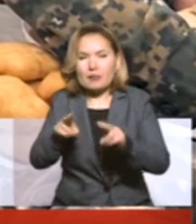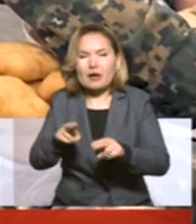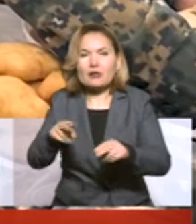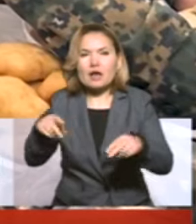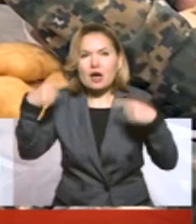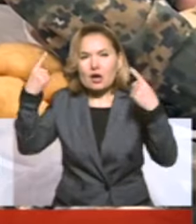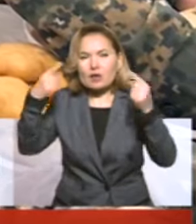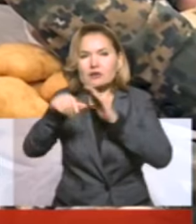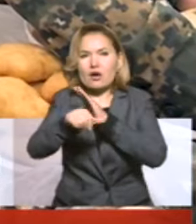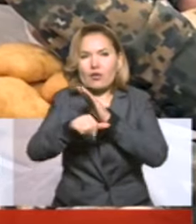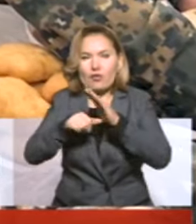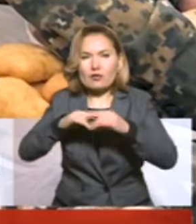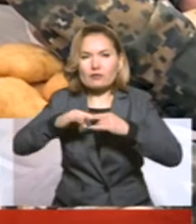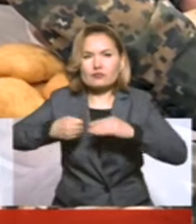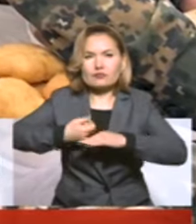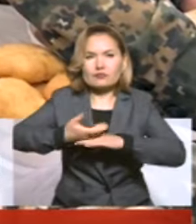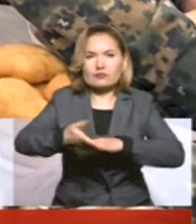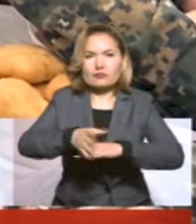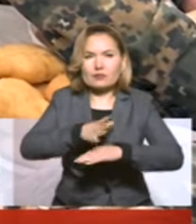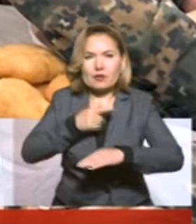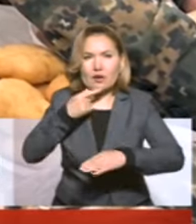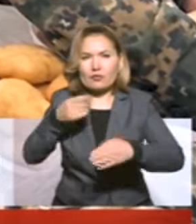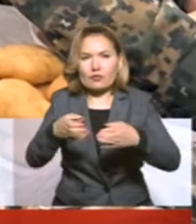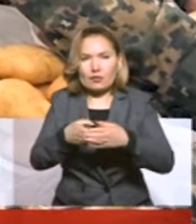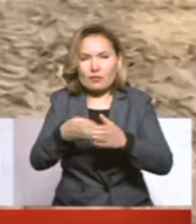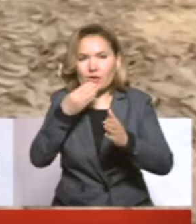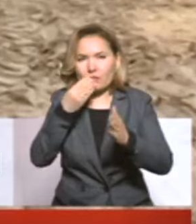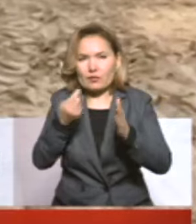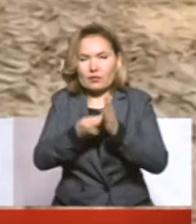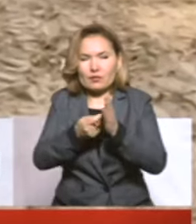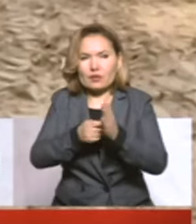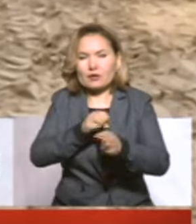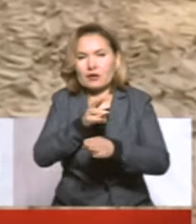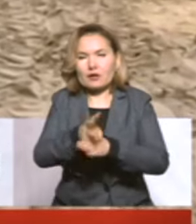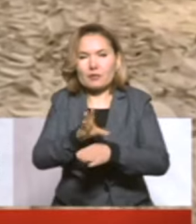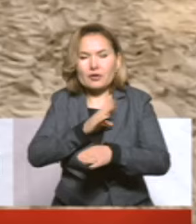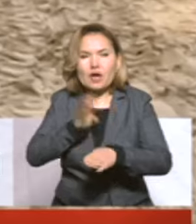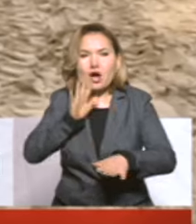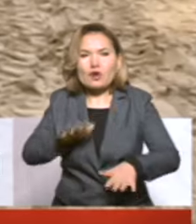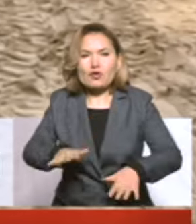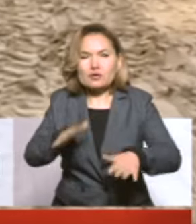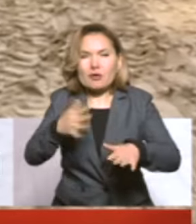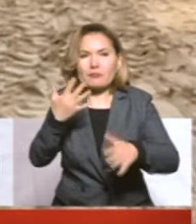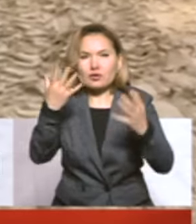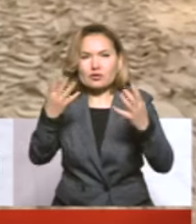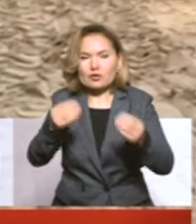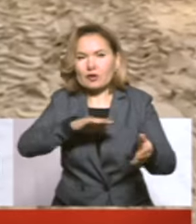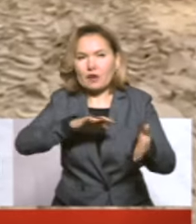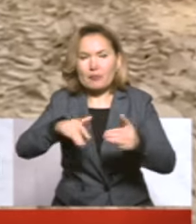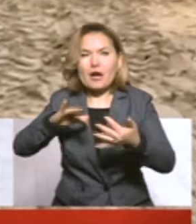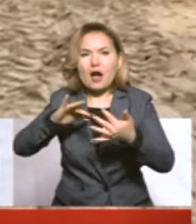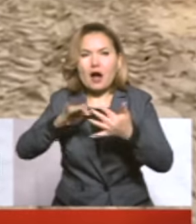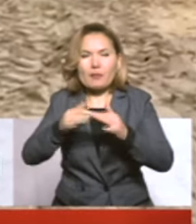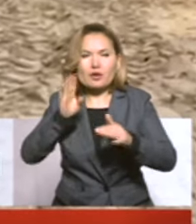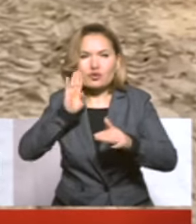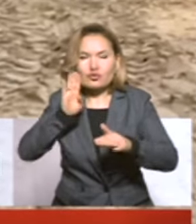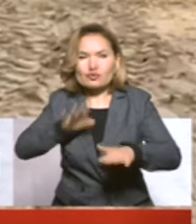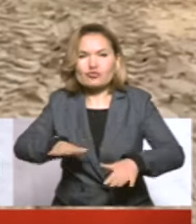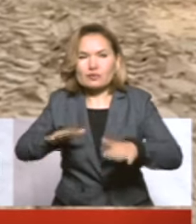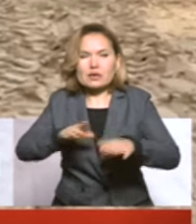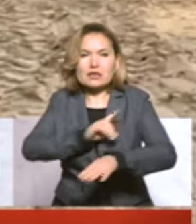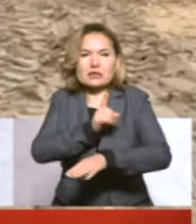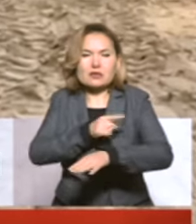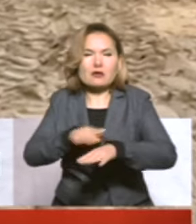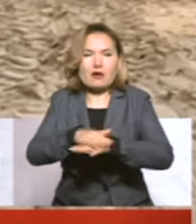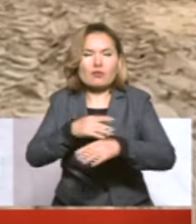сойып, ас суын әзірлеп жатыр. Осы әбігер басталған 5-ші күн болды міне. Ауылымызды топан су басып,